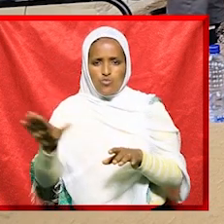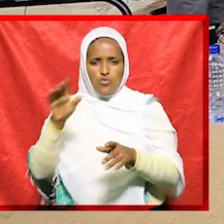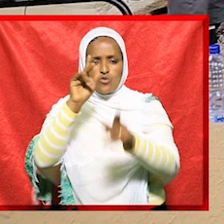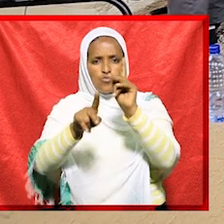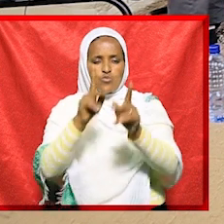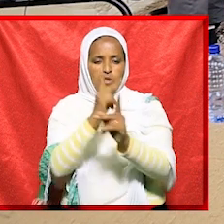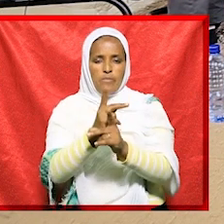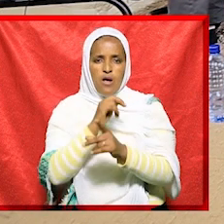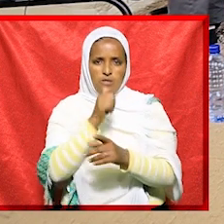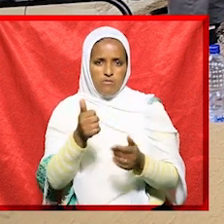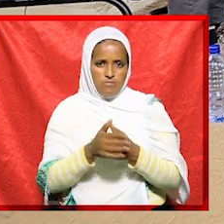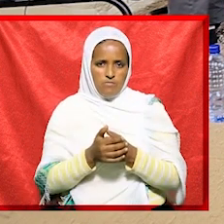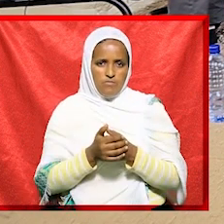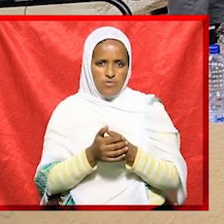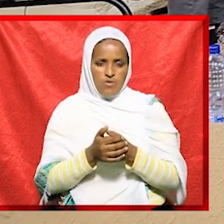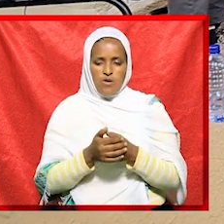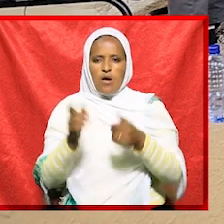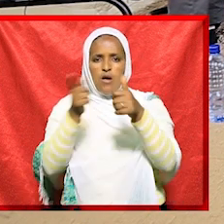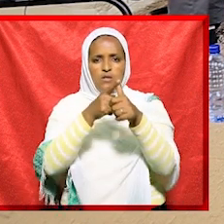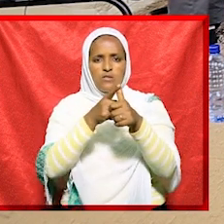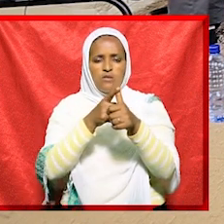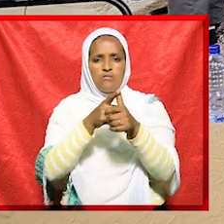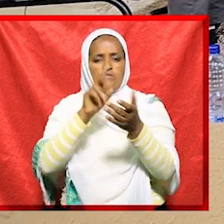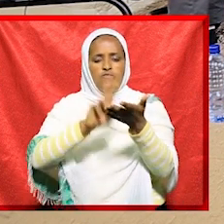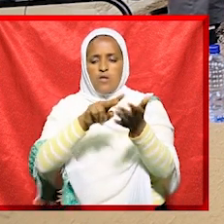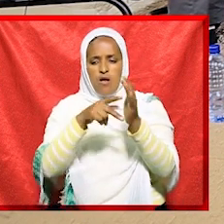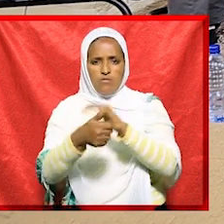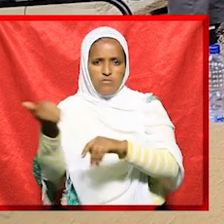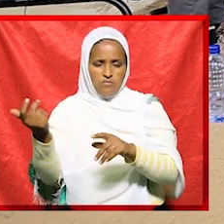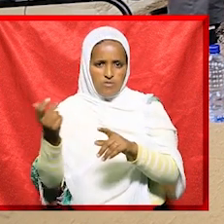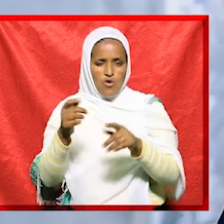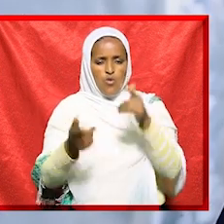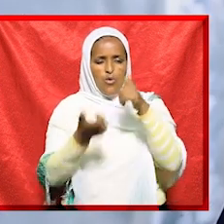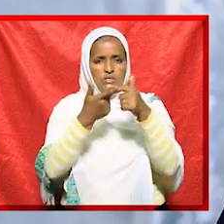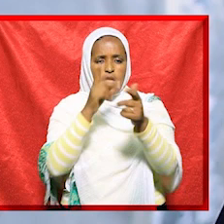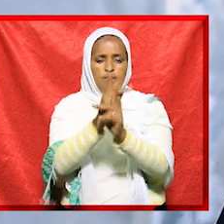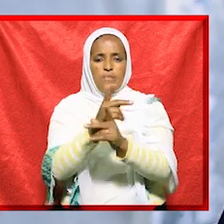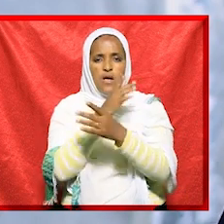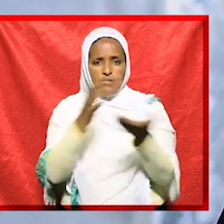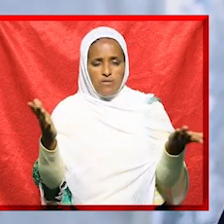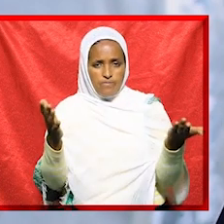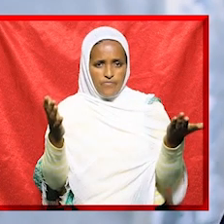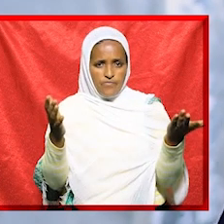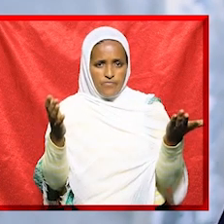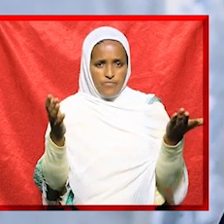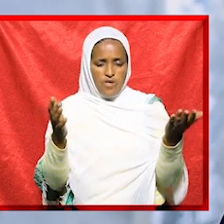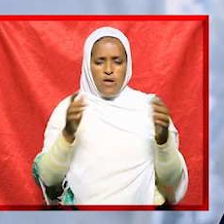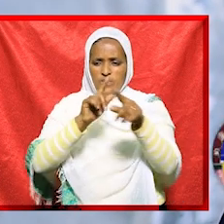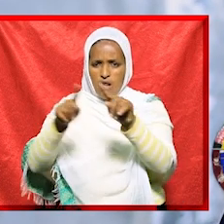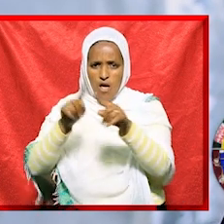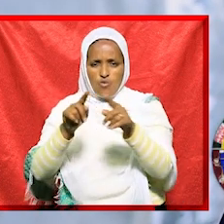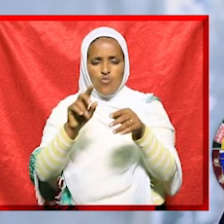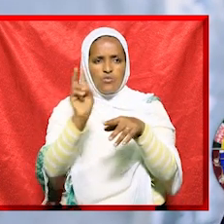ያ ካልሆነ ልጆቹን ህዝቦቹን እየጠበቀ አይደለም። አዎ፣ አንደኛ ቪዛ ግራንት አድርጓል፣ ሁለተኛ ነገር እየጠበቀ አይደለም።